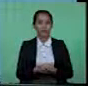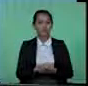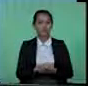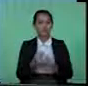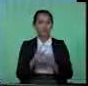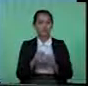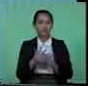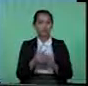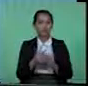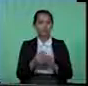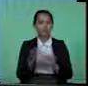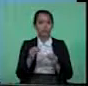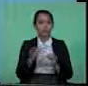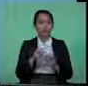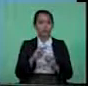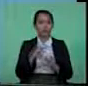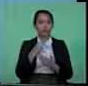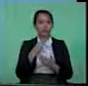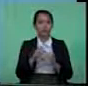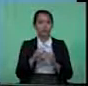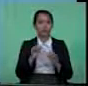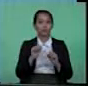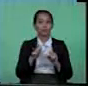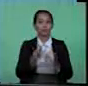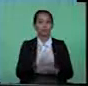13 dan 10 minut o'tganini ko'rsatmoqda.